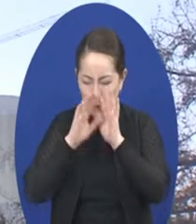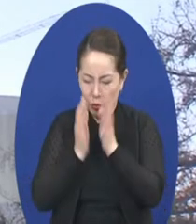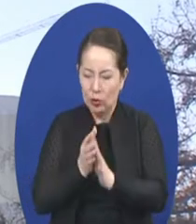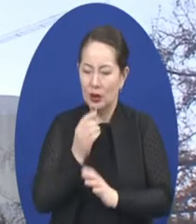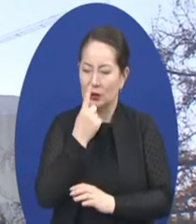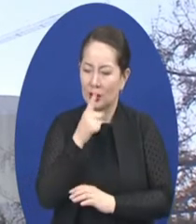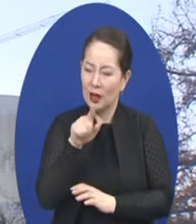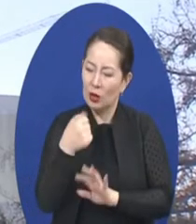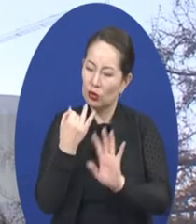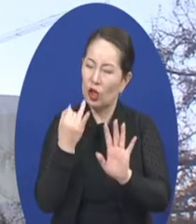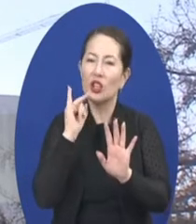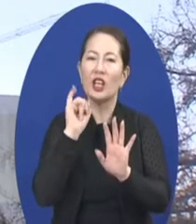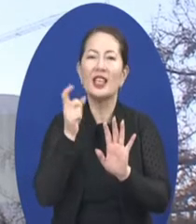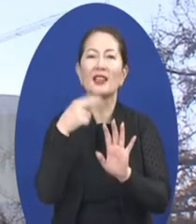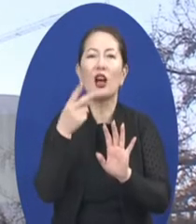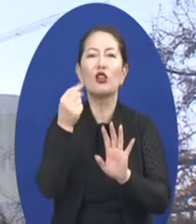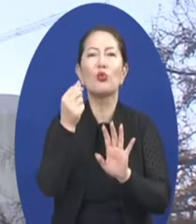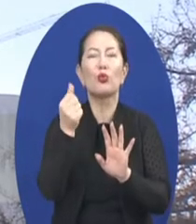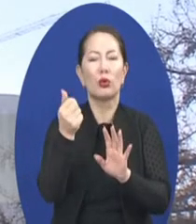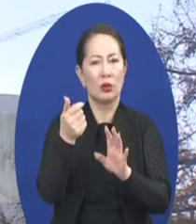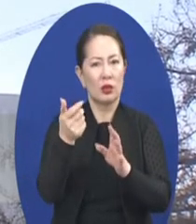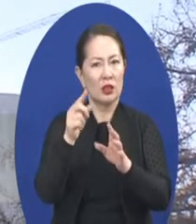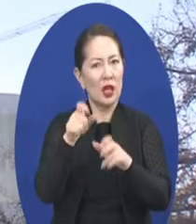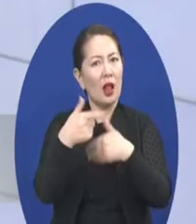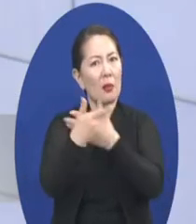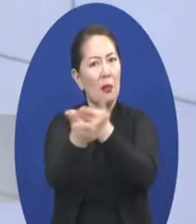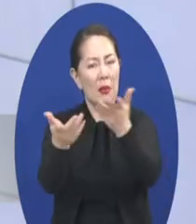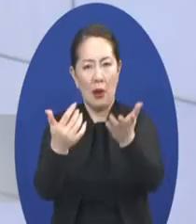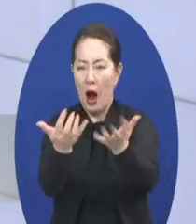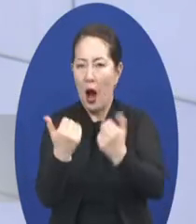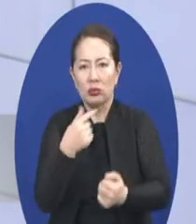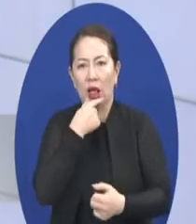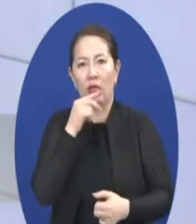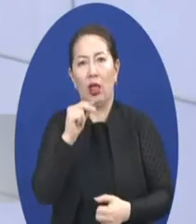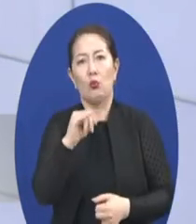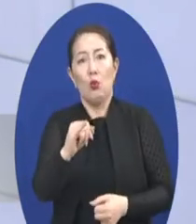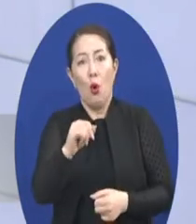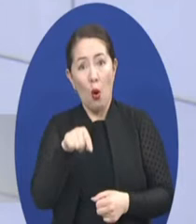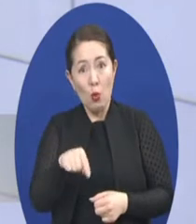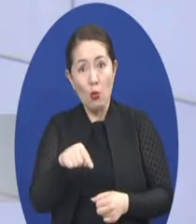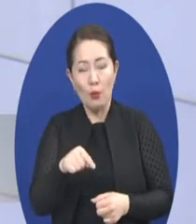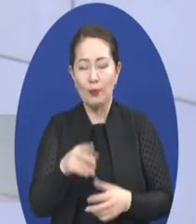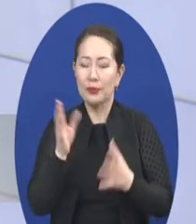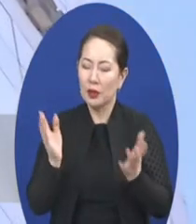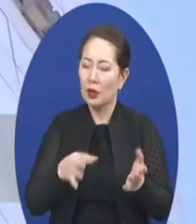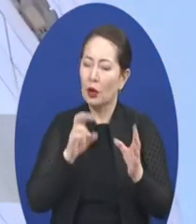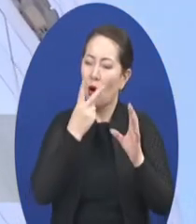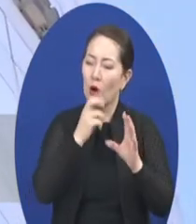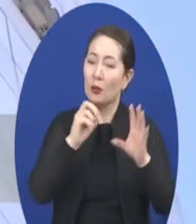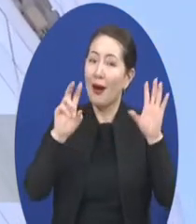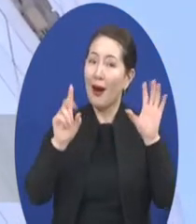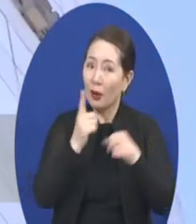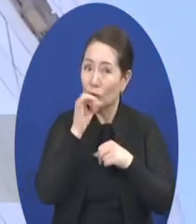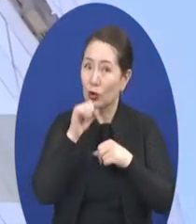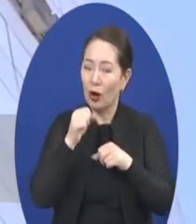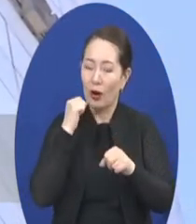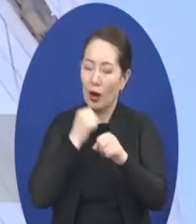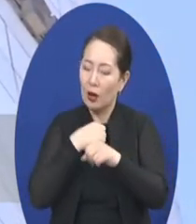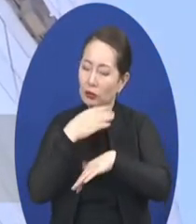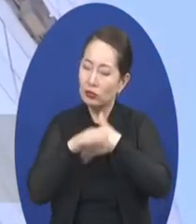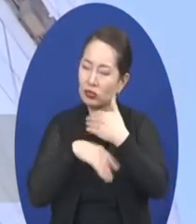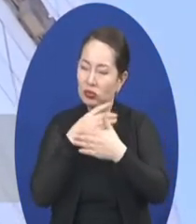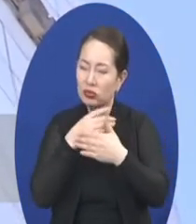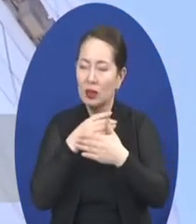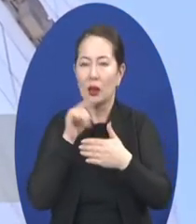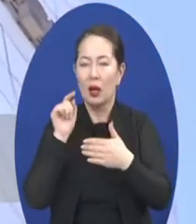төгрөгийн чанаргүй актив үсжээ. Эдийн засгийн хурцгуурлсан санхүүгийн институцыг 2011 онд байгуулж үйл ажиллагааг нь эхлүүлсэн ч цаашид